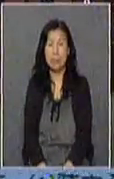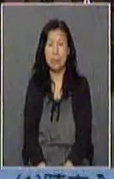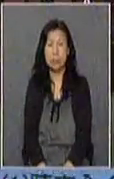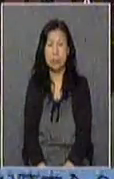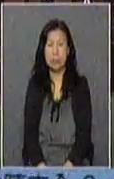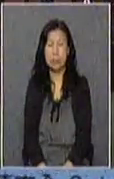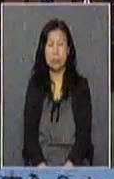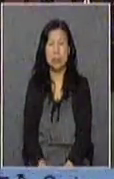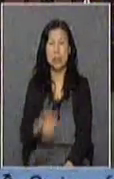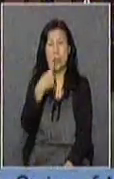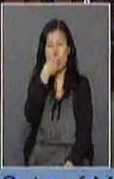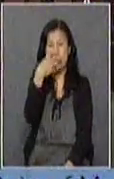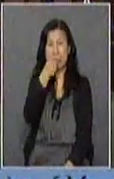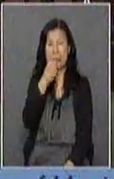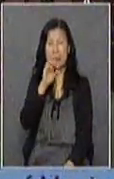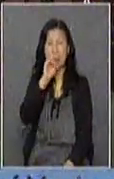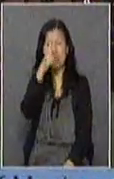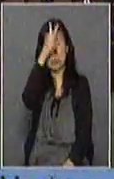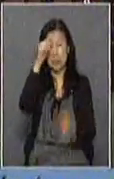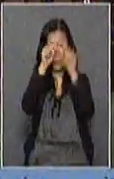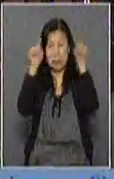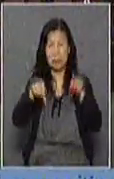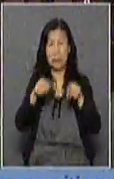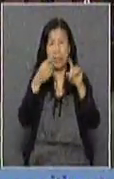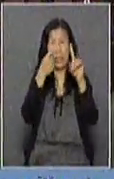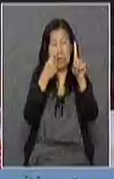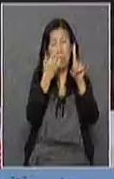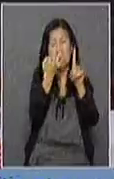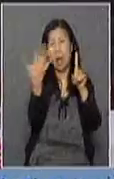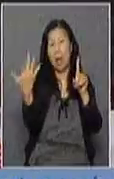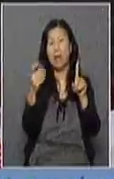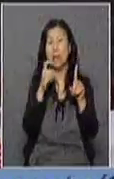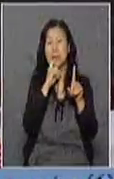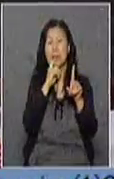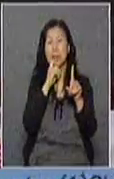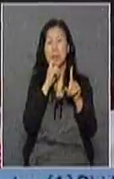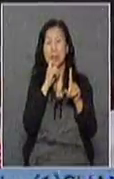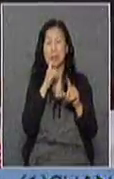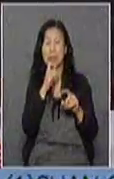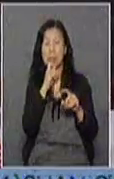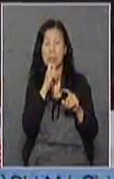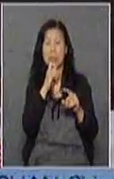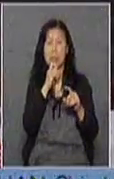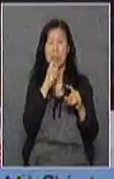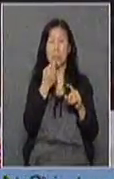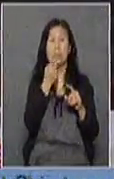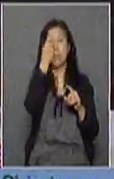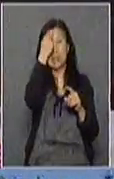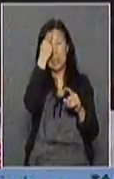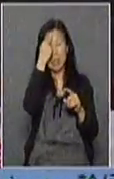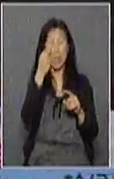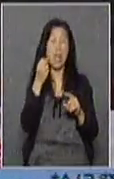梁振英的施政報告用了130多個字，回絕了為性傾向歧視立法的諮